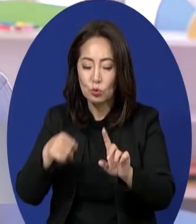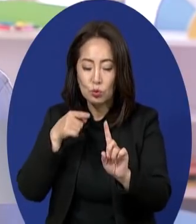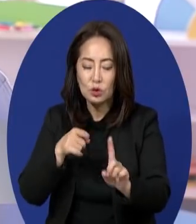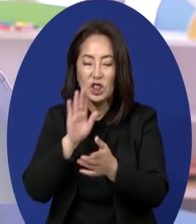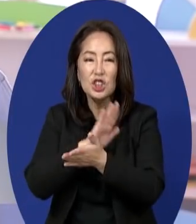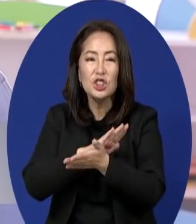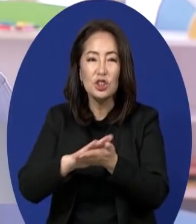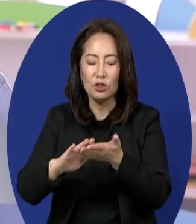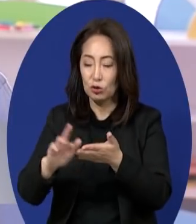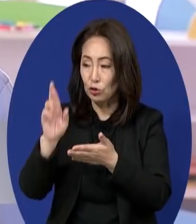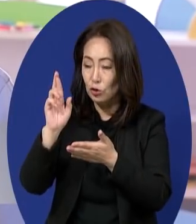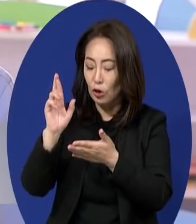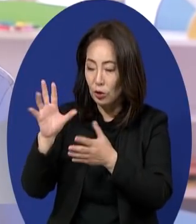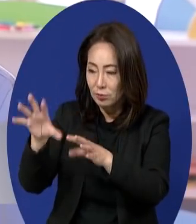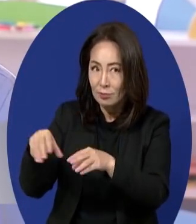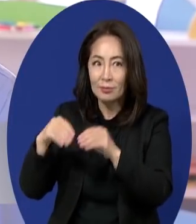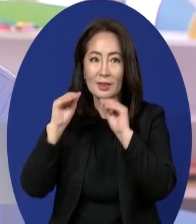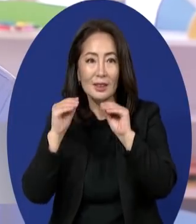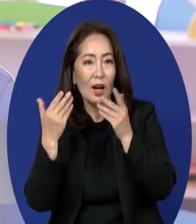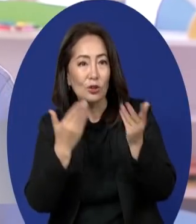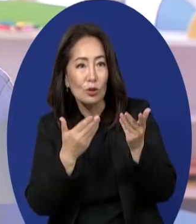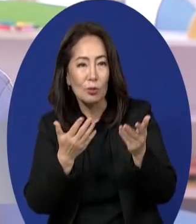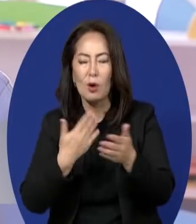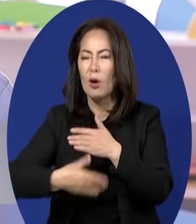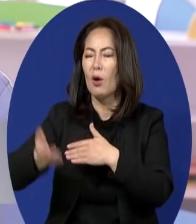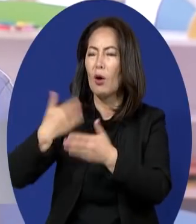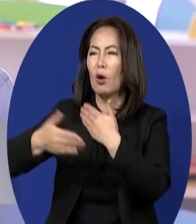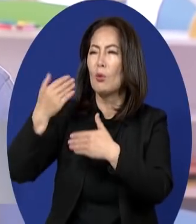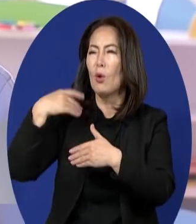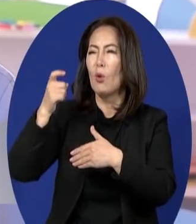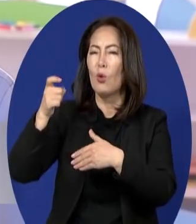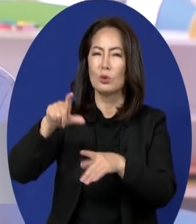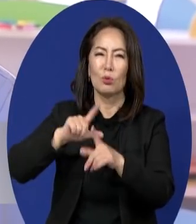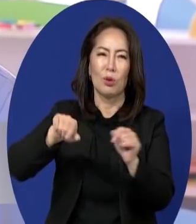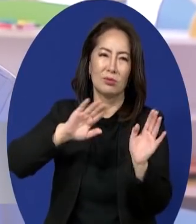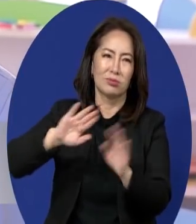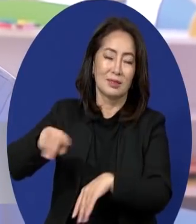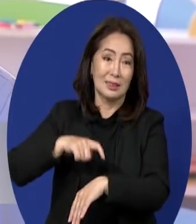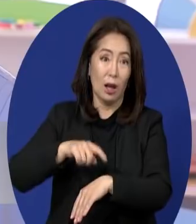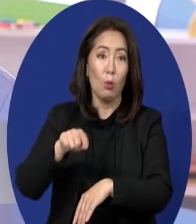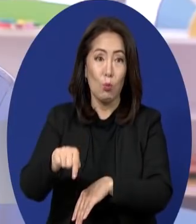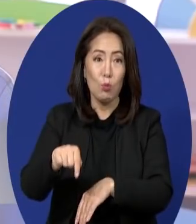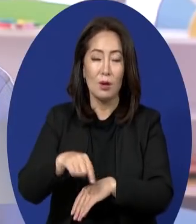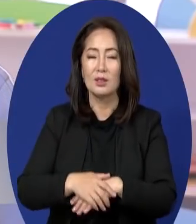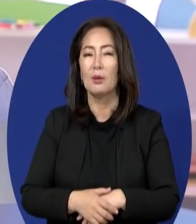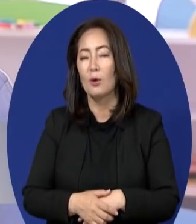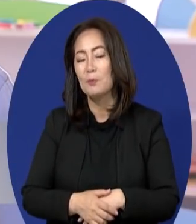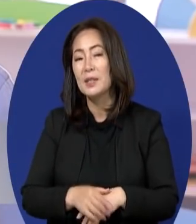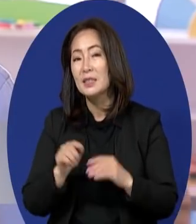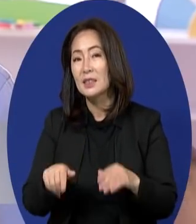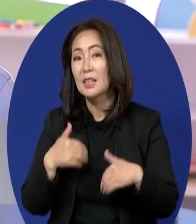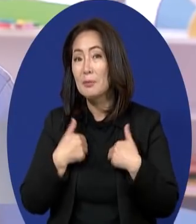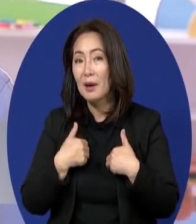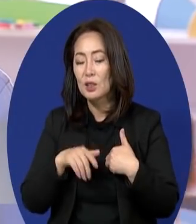тийм содон зүйлийг зааж одоо бас хуучин арга байлаас жоохон салах цаг болсон байна. Тэхийн тулд багш нар